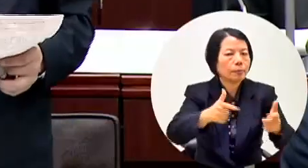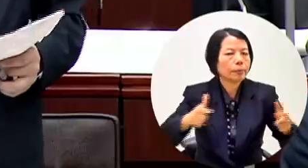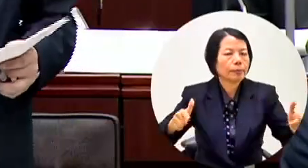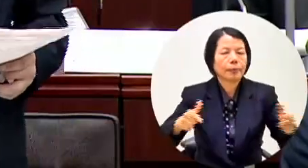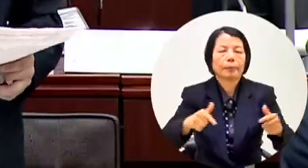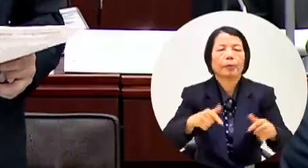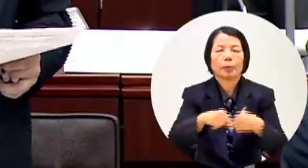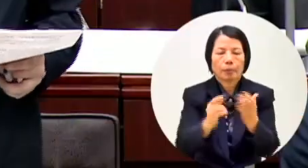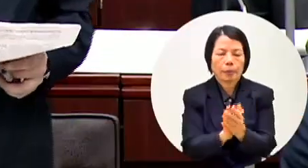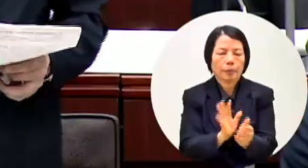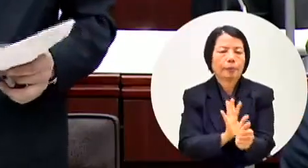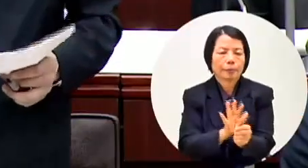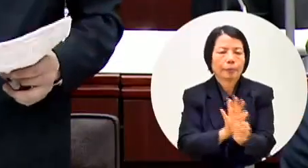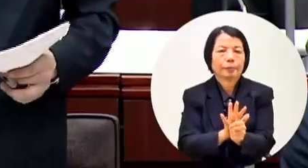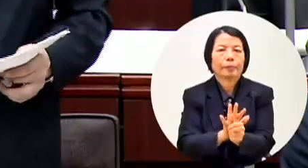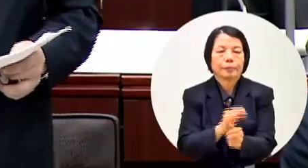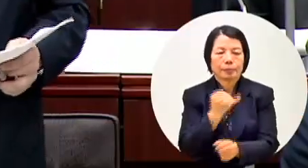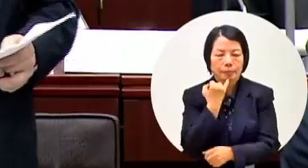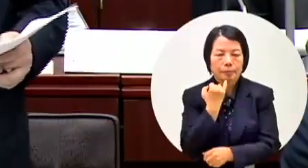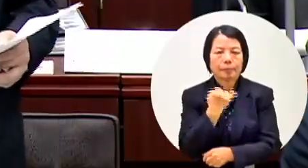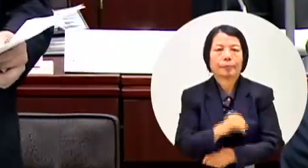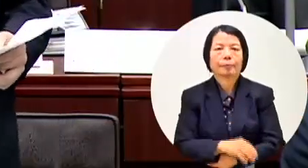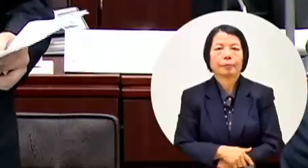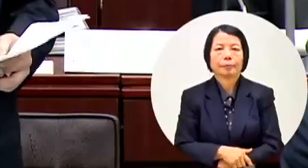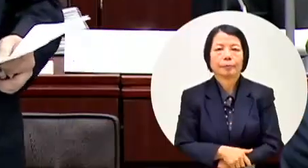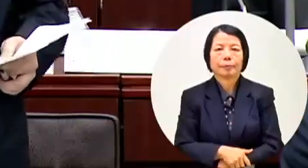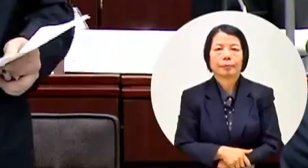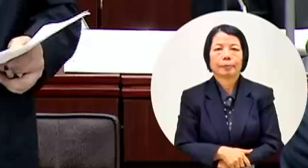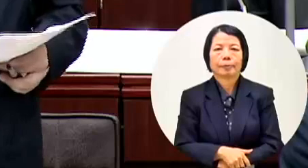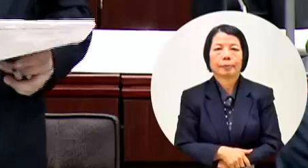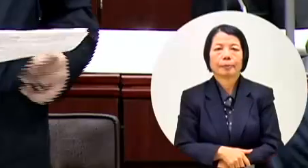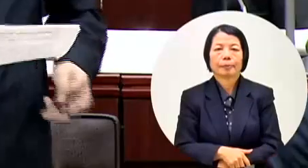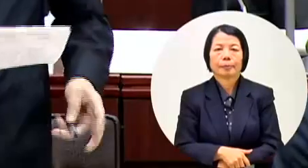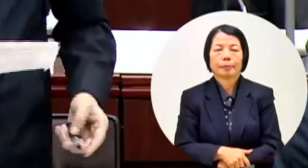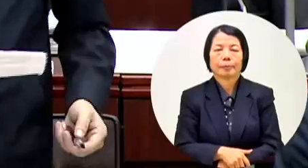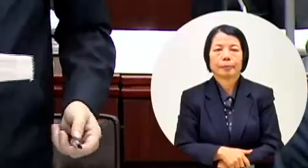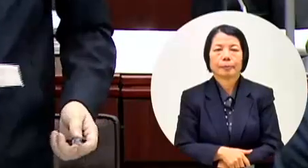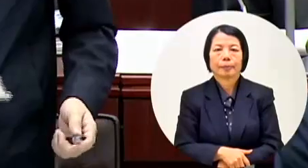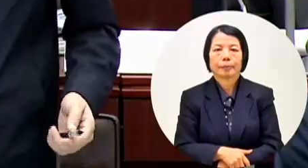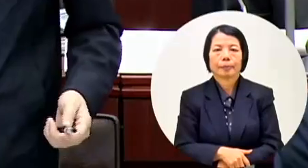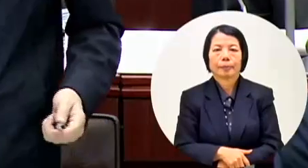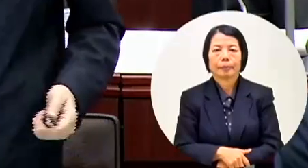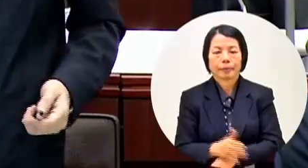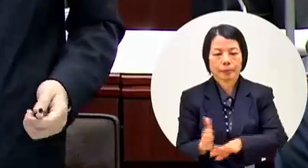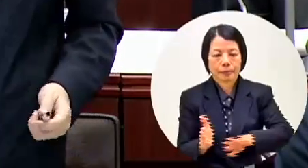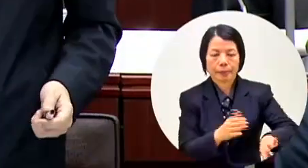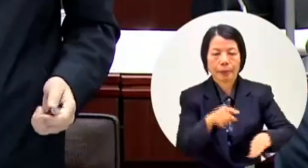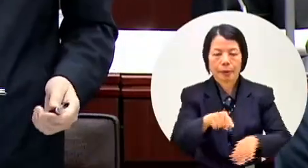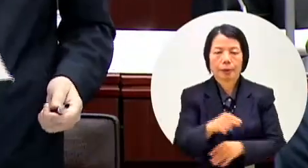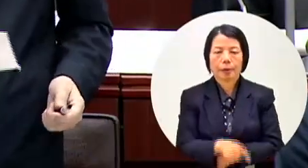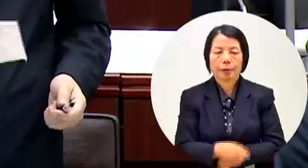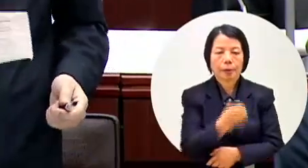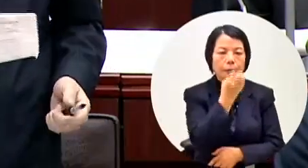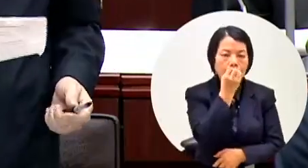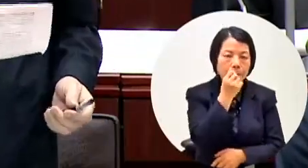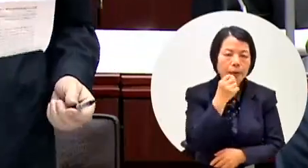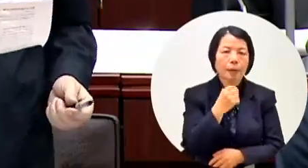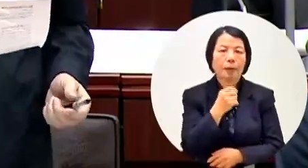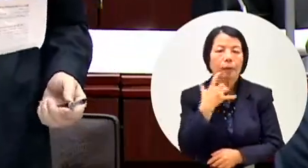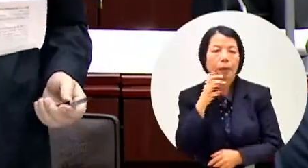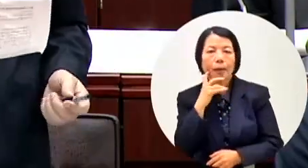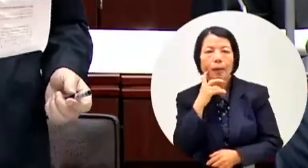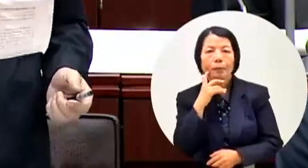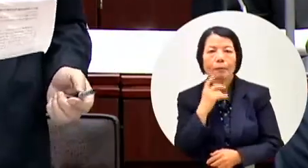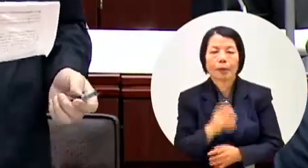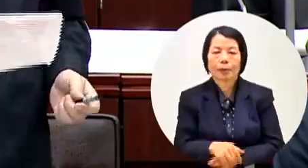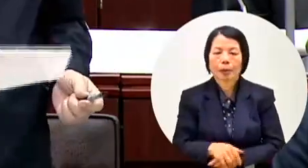这点要跟议会来报告。至于 这一趟去香港、澳门，大家沸